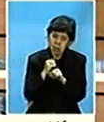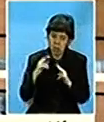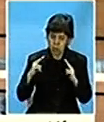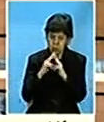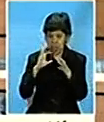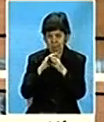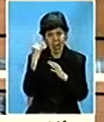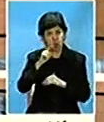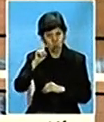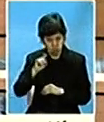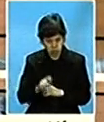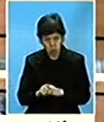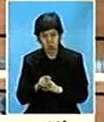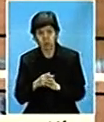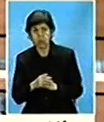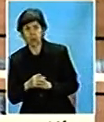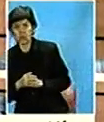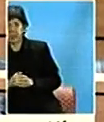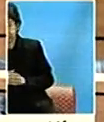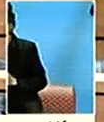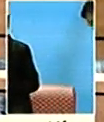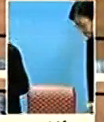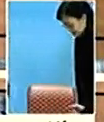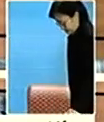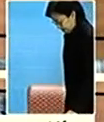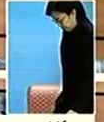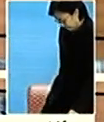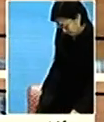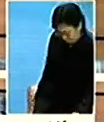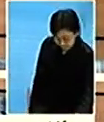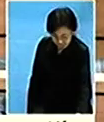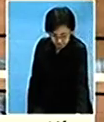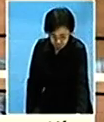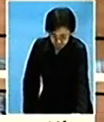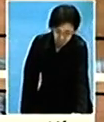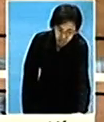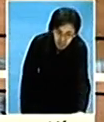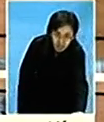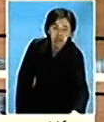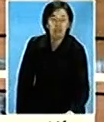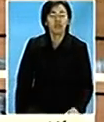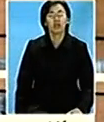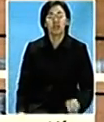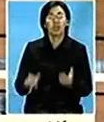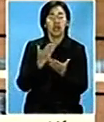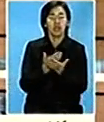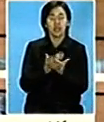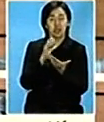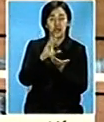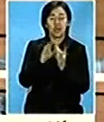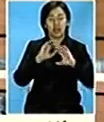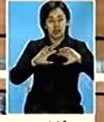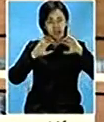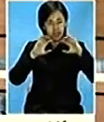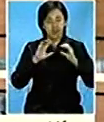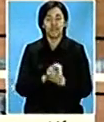ฬาต้องสร้างองค์ความรู้เกิดแก่ท้องถิ่นอบรมสัมมนาชี้แจงกระบวนการนั้นงบประมาณรัฐบาลมีอยู่นั้น